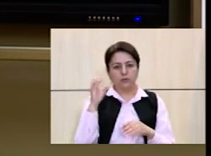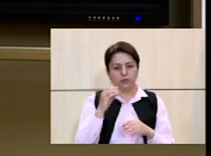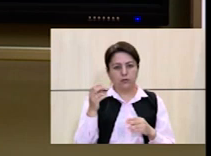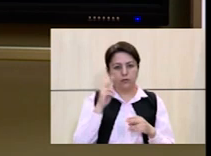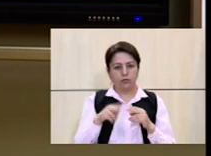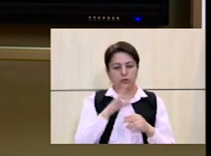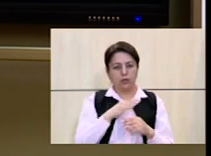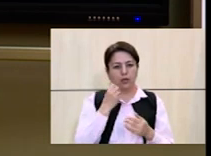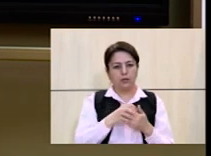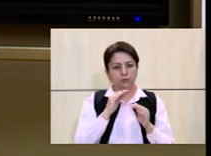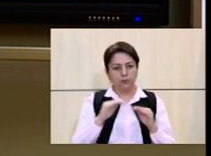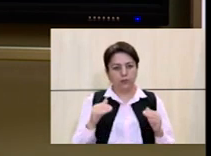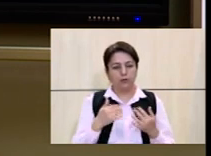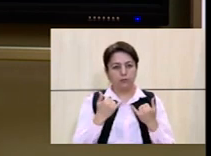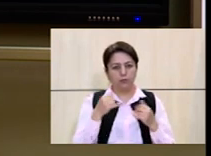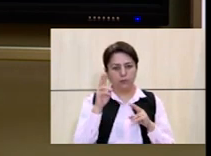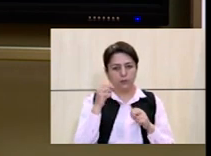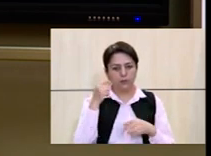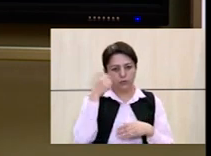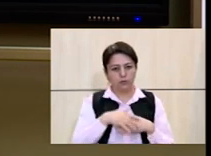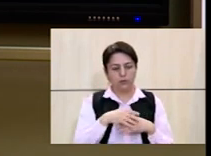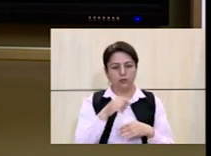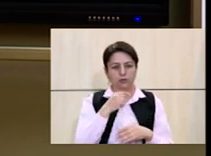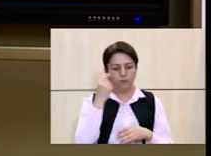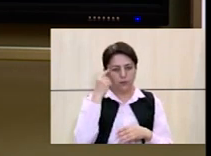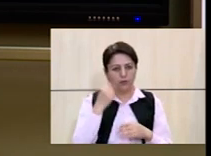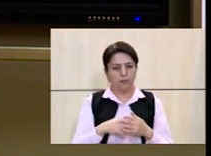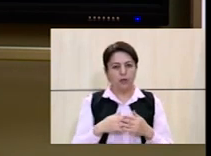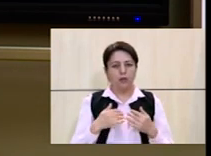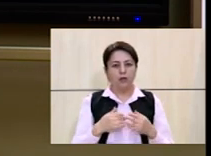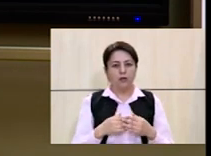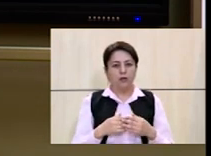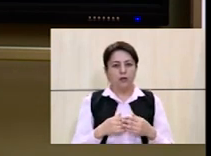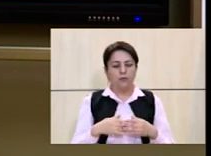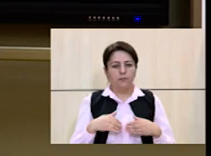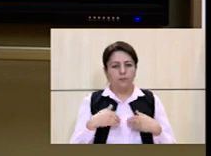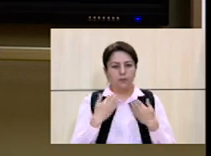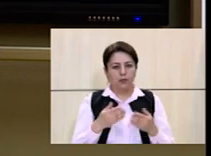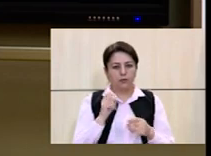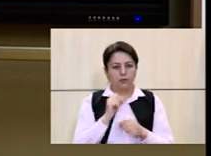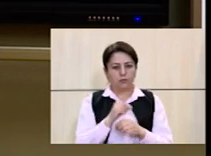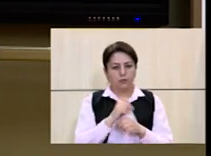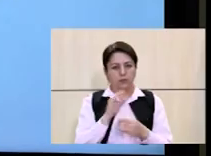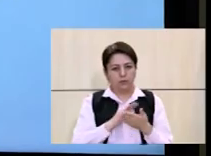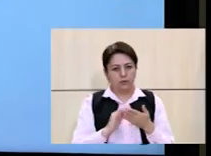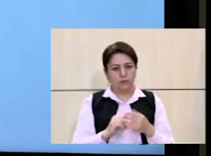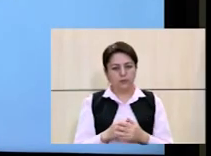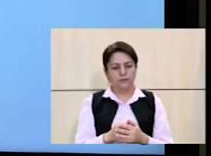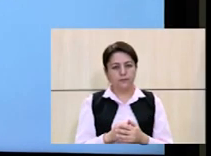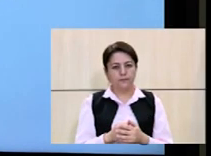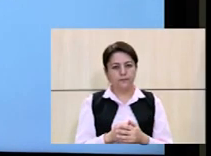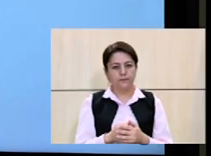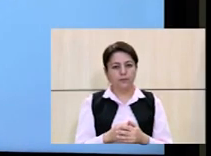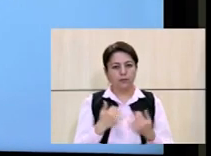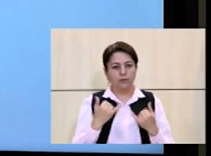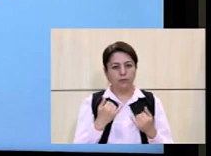Aziz o'quvchilar, bugungi mavzu sizga tushunarli bo'ldimi? Unda quyidagi topshiriqlarni yozib oling.